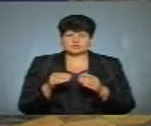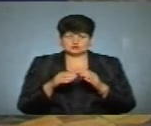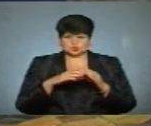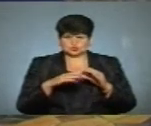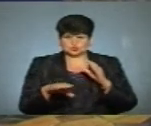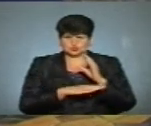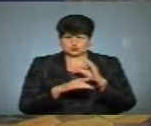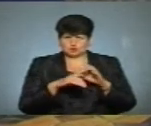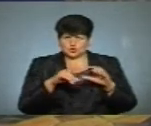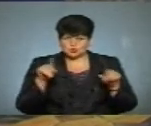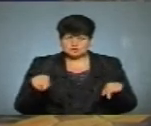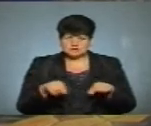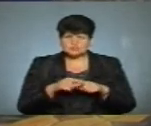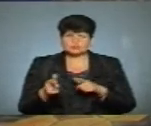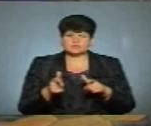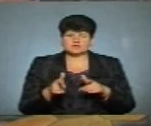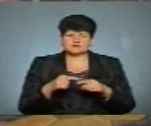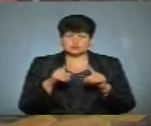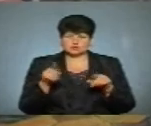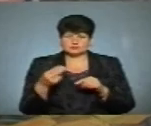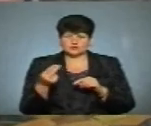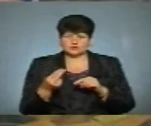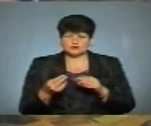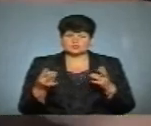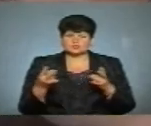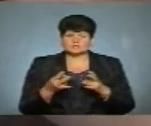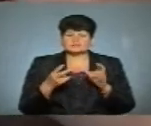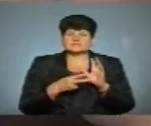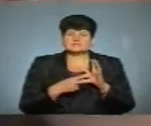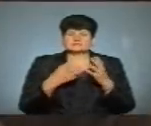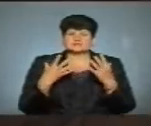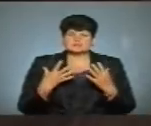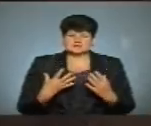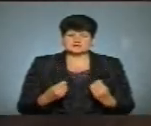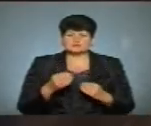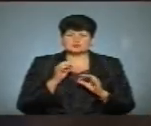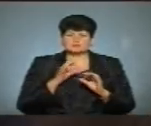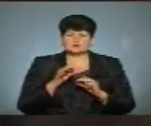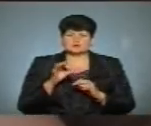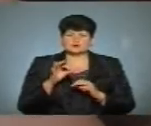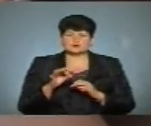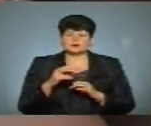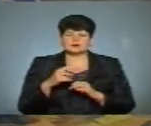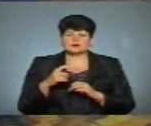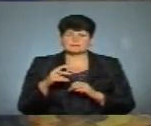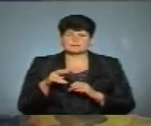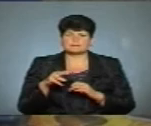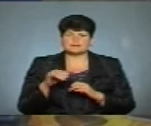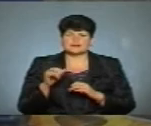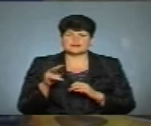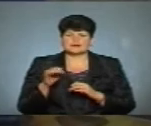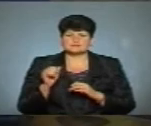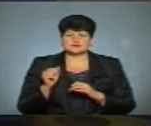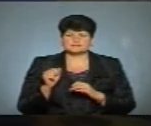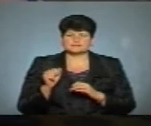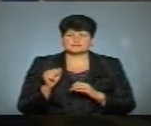жиру. Для того, щоб підготувати дошку до написання ікони, потрібно 7 днів, розповідає Ольга Хмілевська. На дошці в